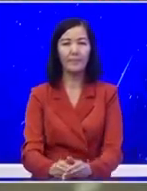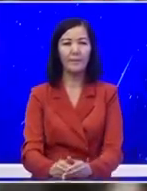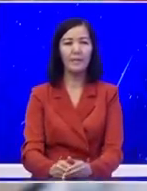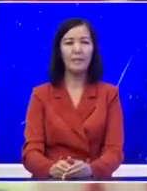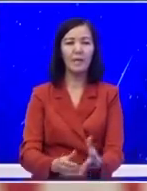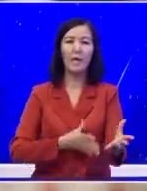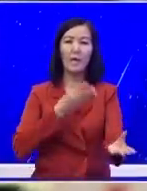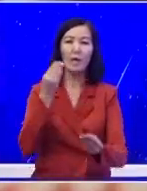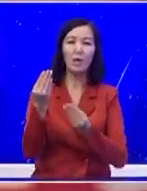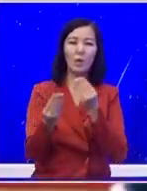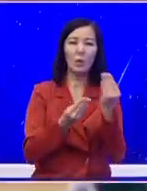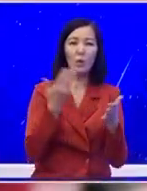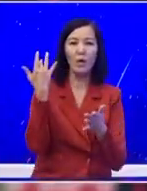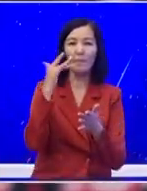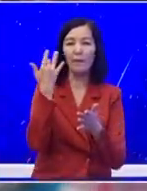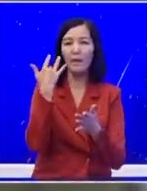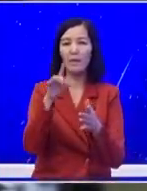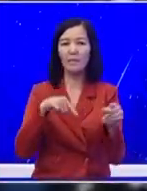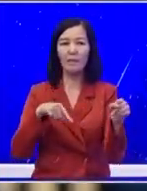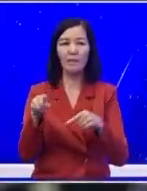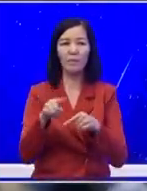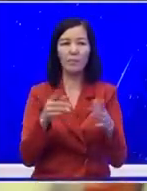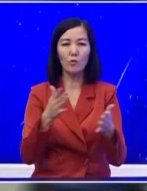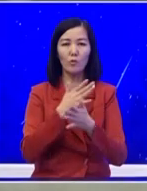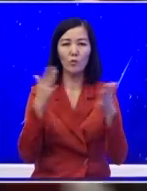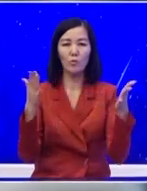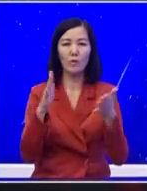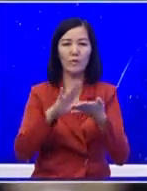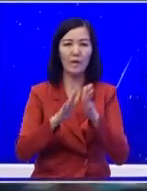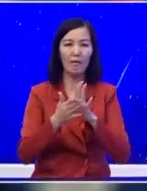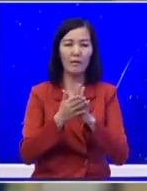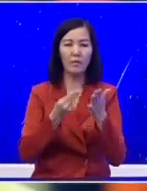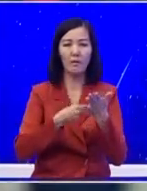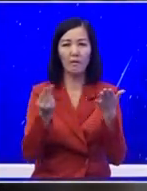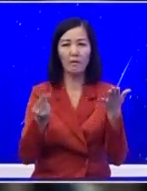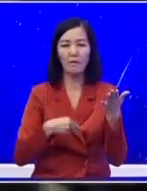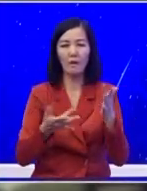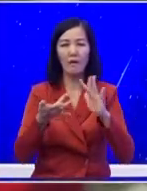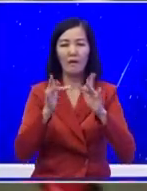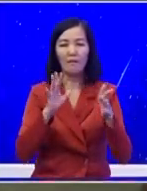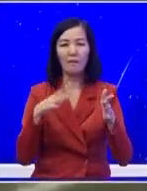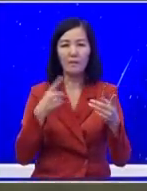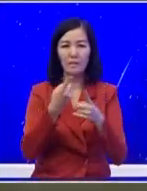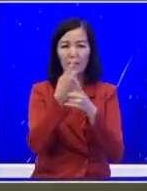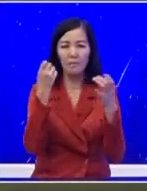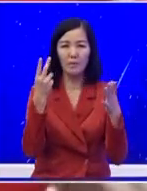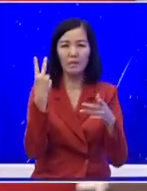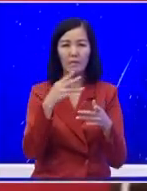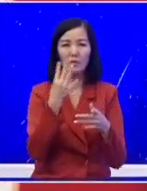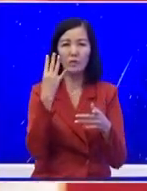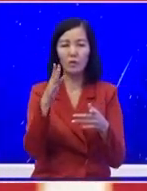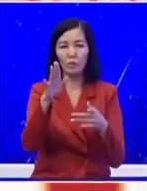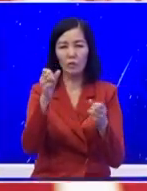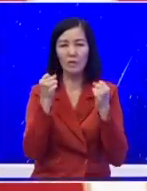Игрок в американский футбол Патрик Махомс заключил крупнейшее в истории соглашение. На официальном сайте НФЛ сообщается, что